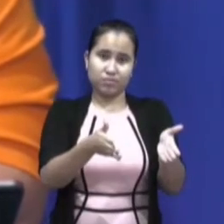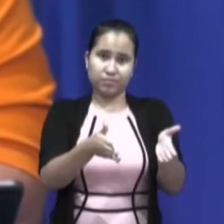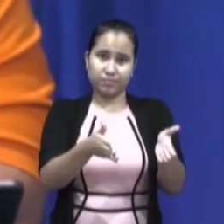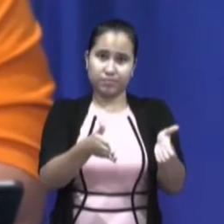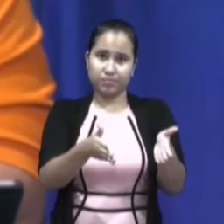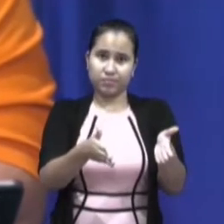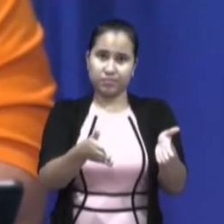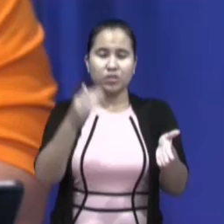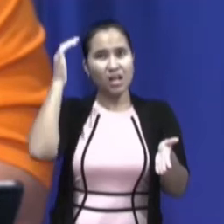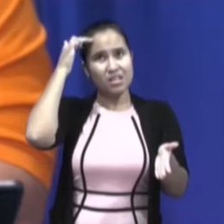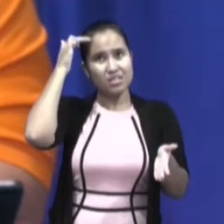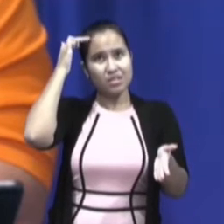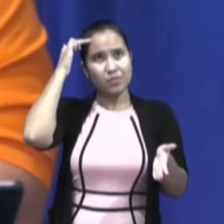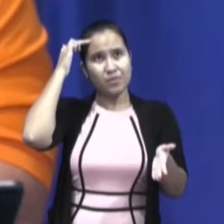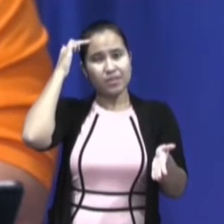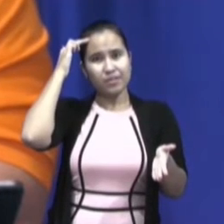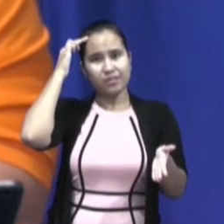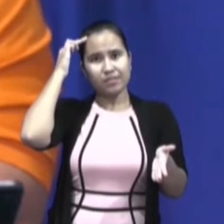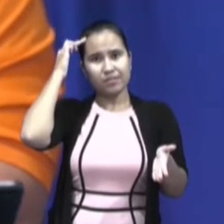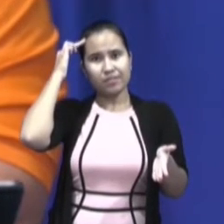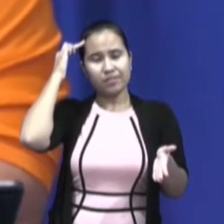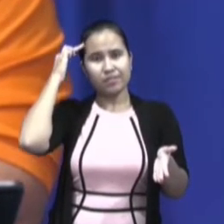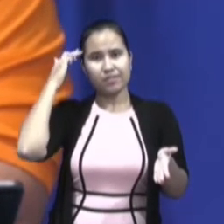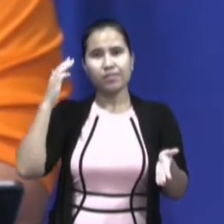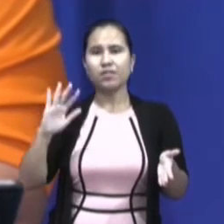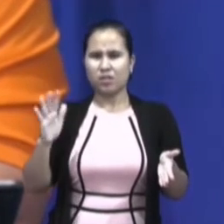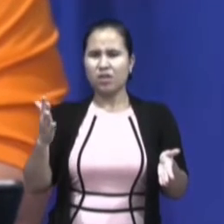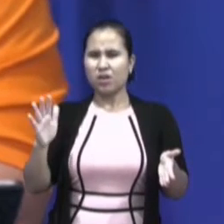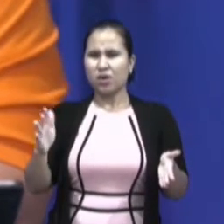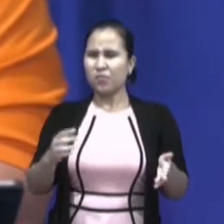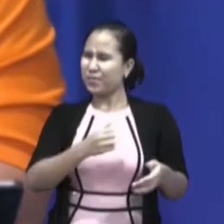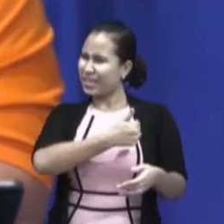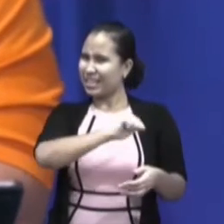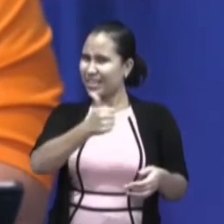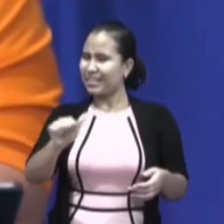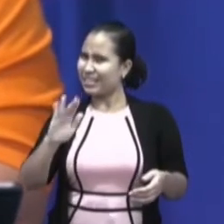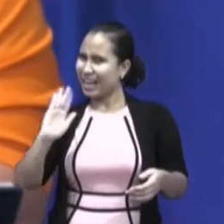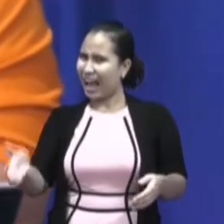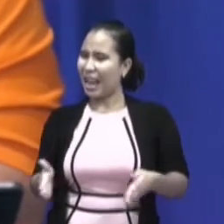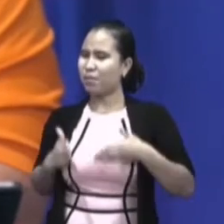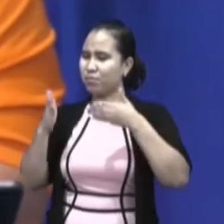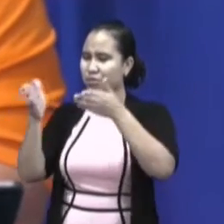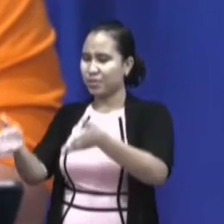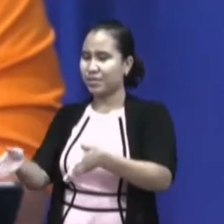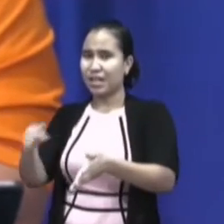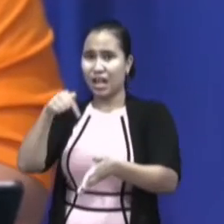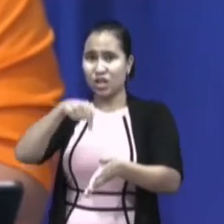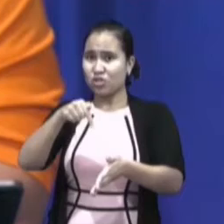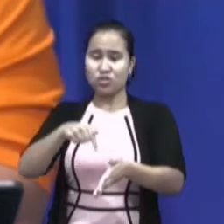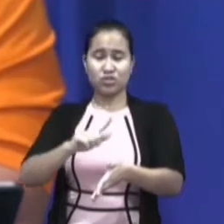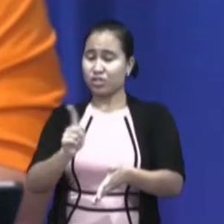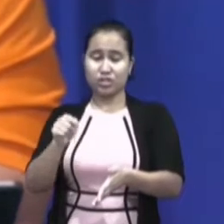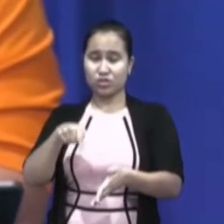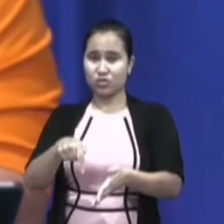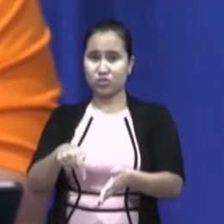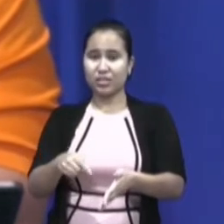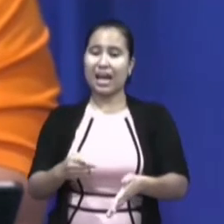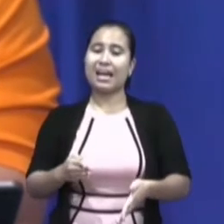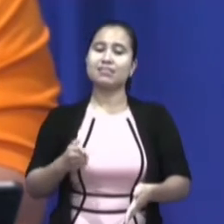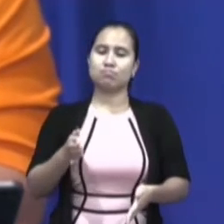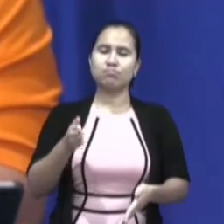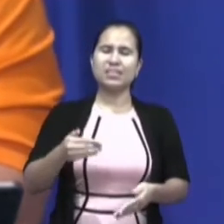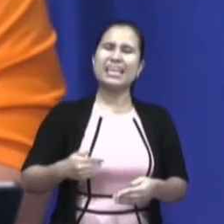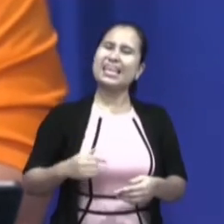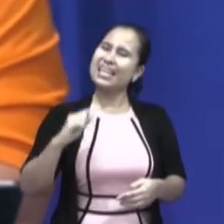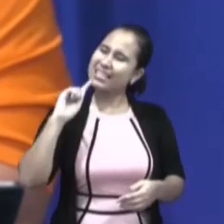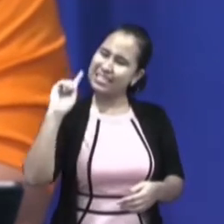voor zover ik het weet, wij praktisch iedereen reeds hebben bezocht. En als dat nog niet zo is, dan kan men heel binnenkort verwachten dat ze dus